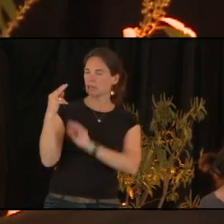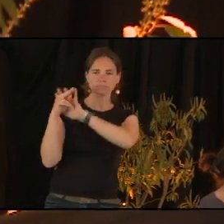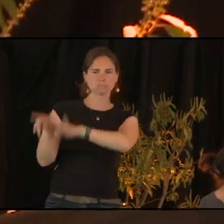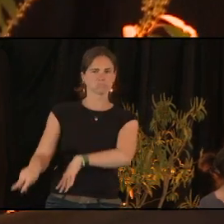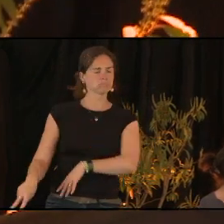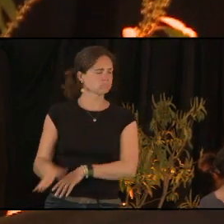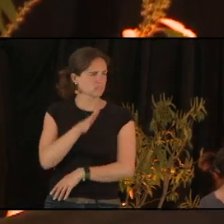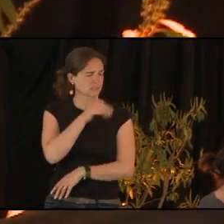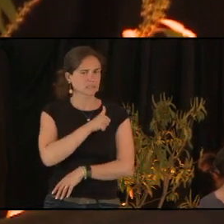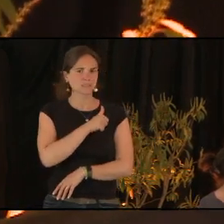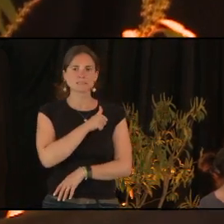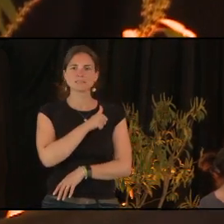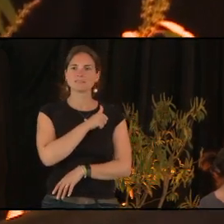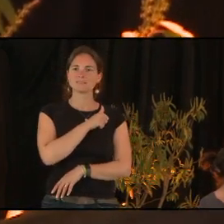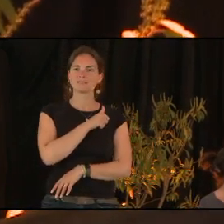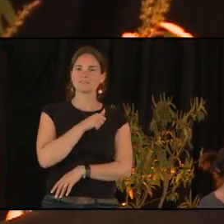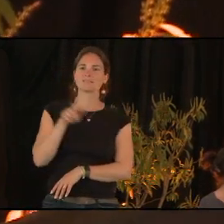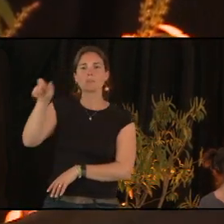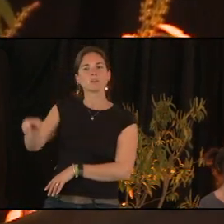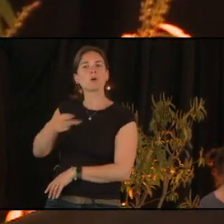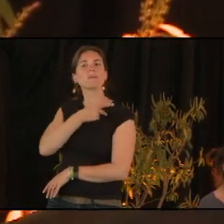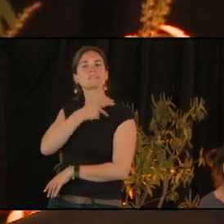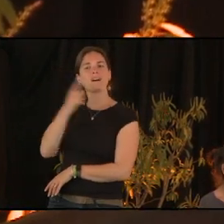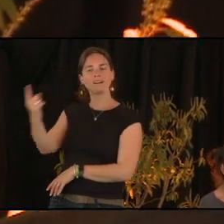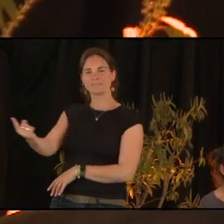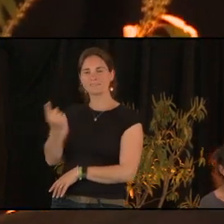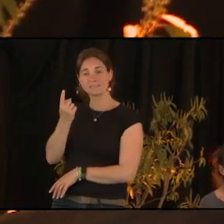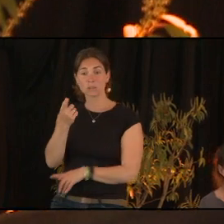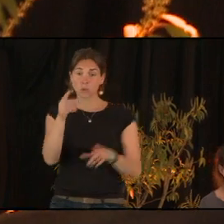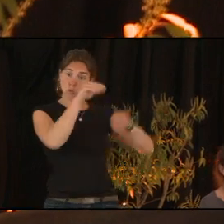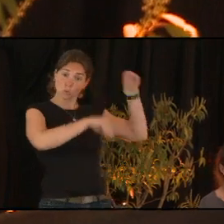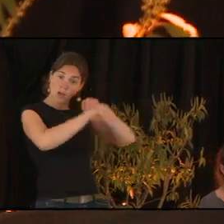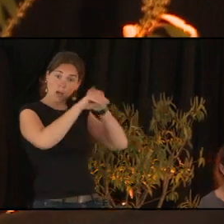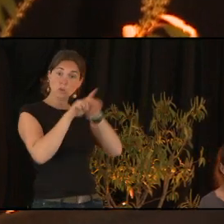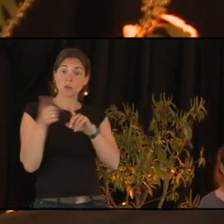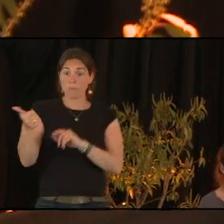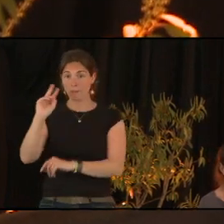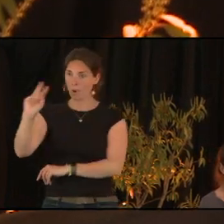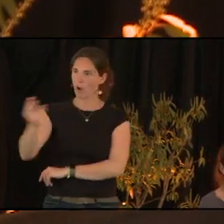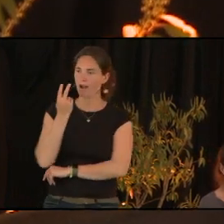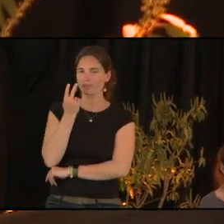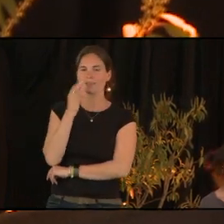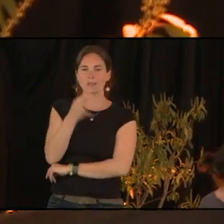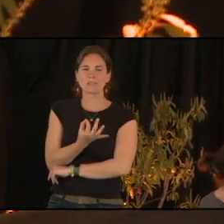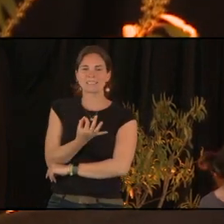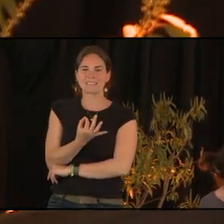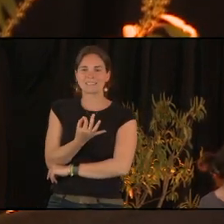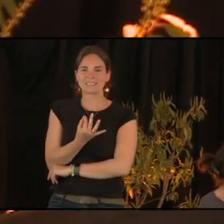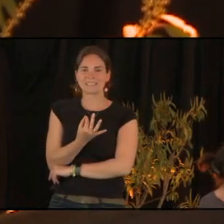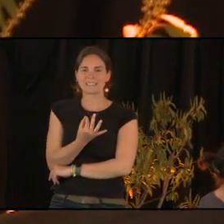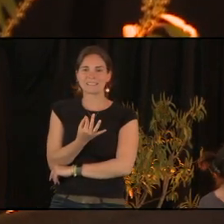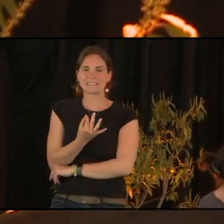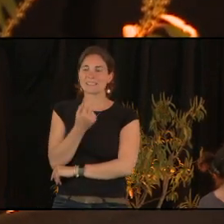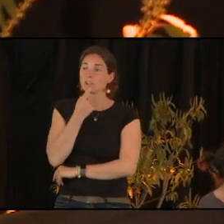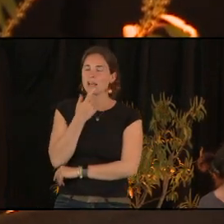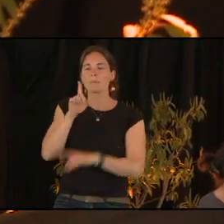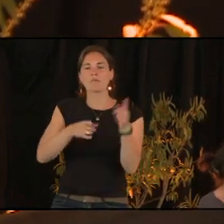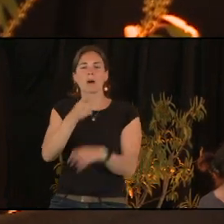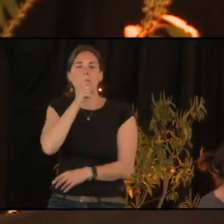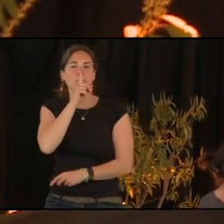sur eux. Et effectivement, le médecin, lui, va prendre soin d'eux et va porter le regard sur eux. Donc ça ne va pas forcément passer par l'expression